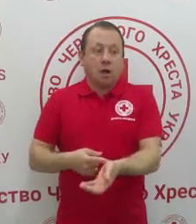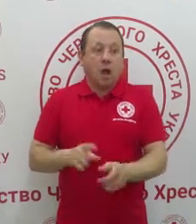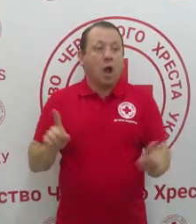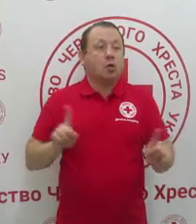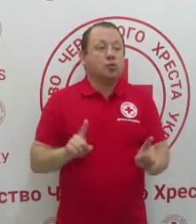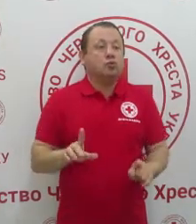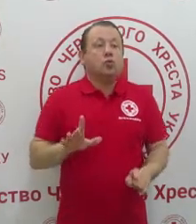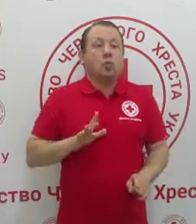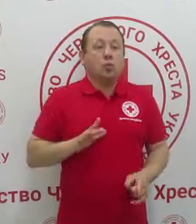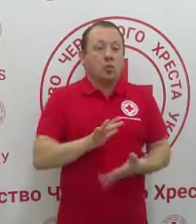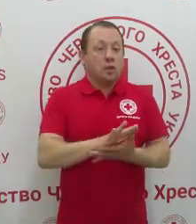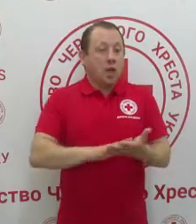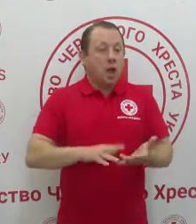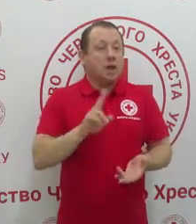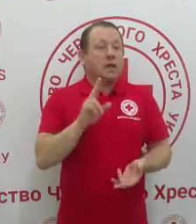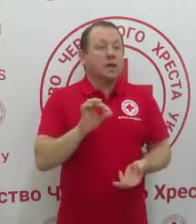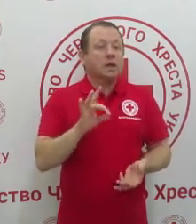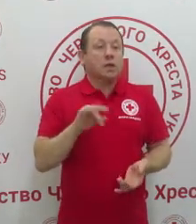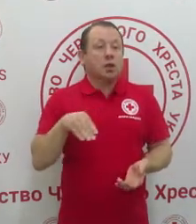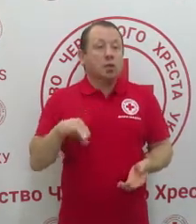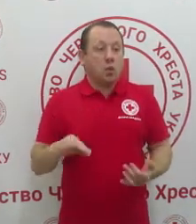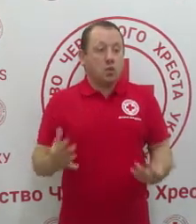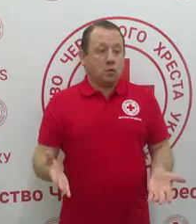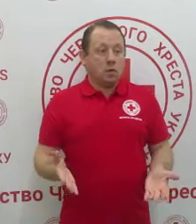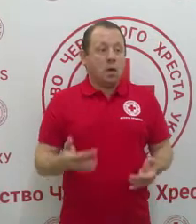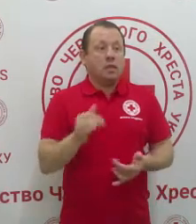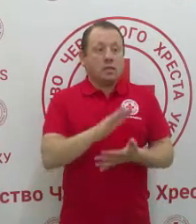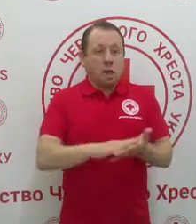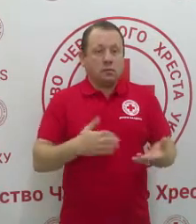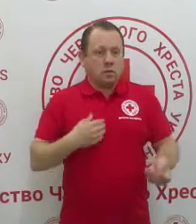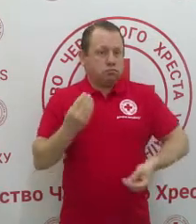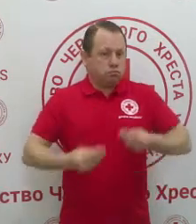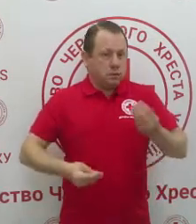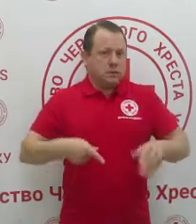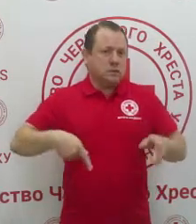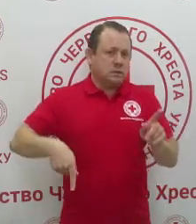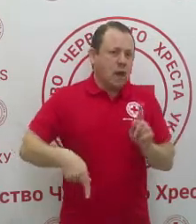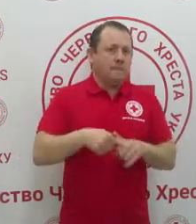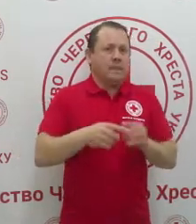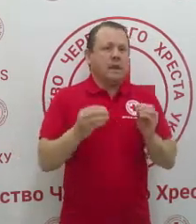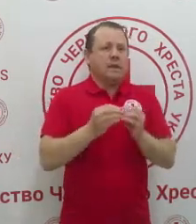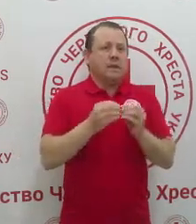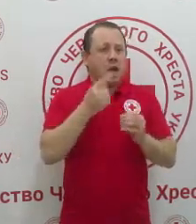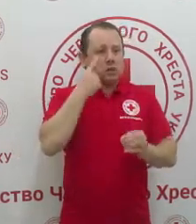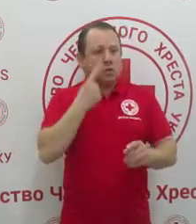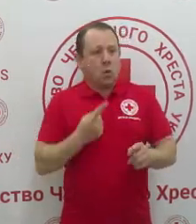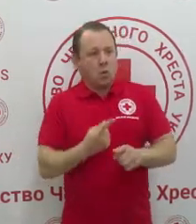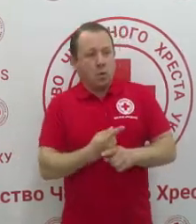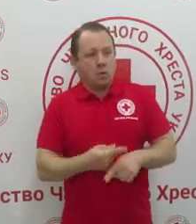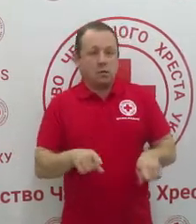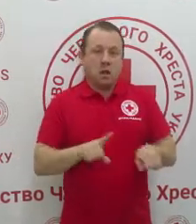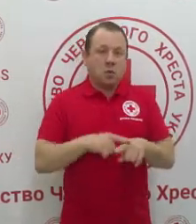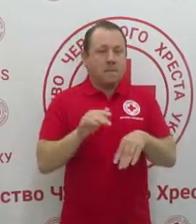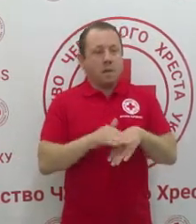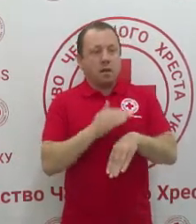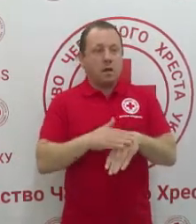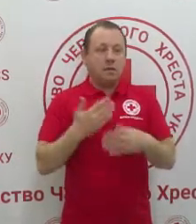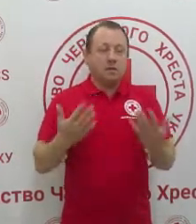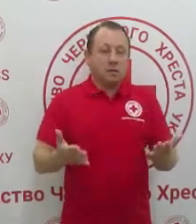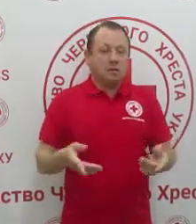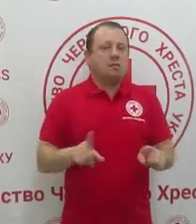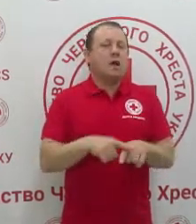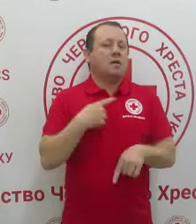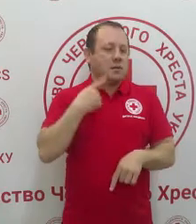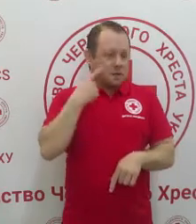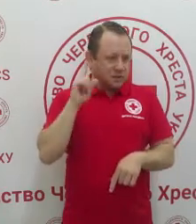А що було далі, Кіріто? А далі я забив 10-й хол! Ти такий молодець! Так,